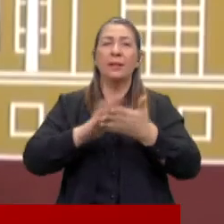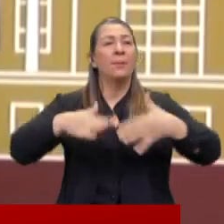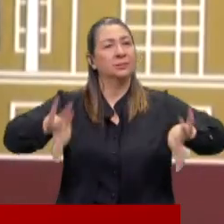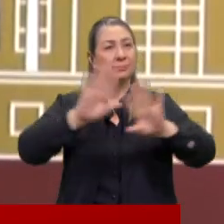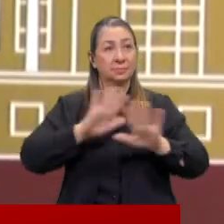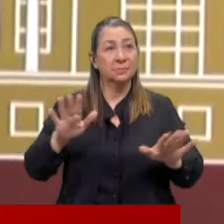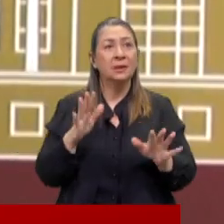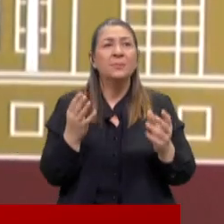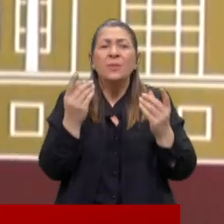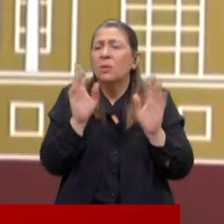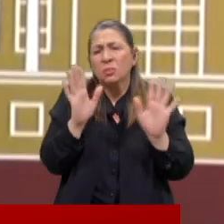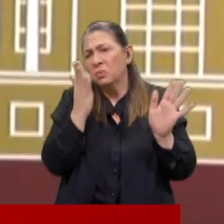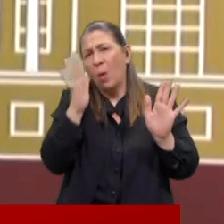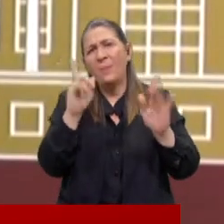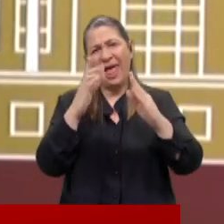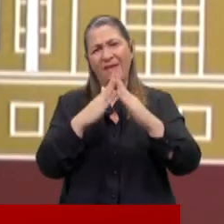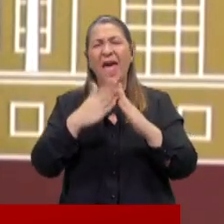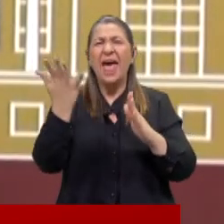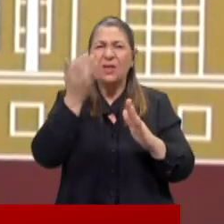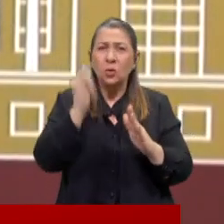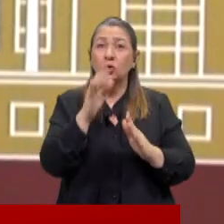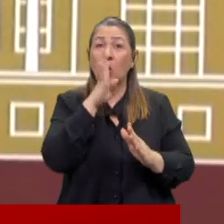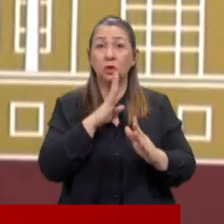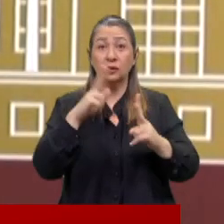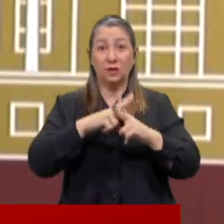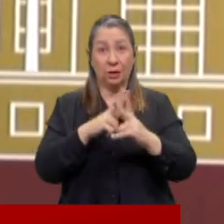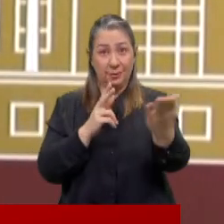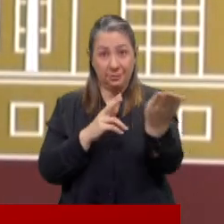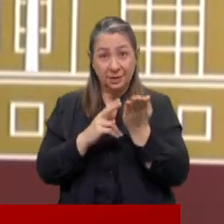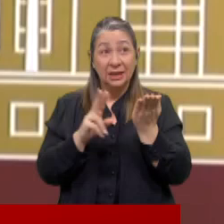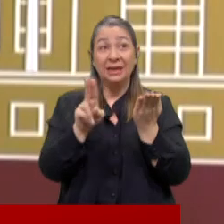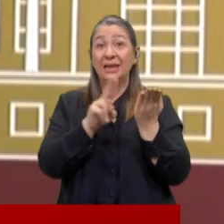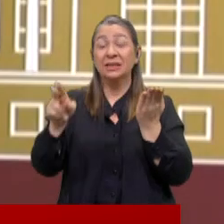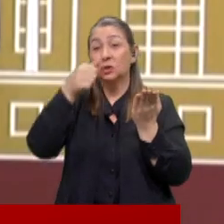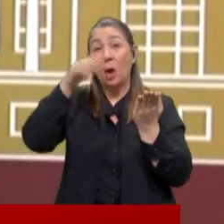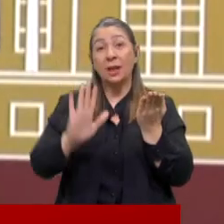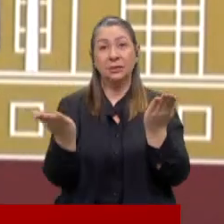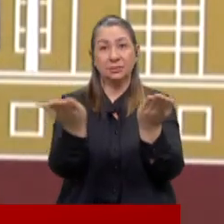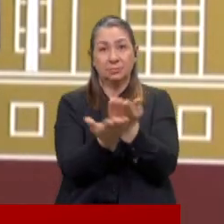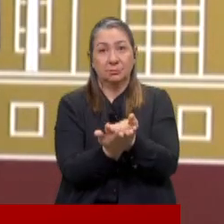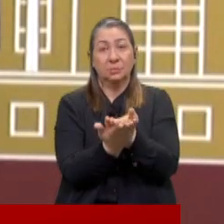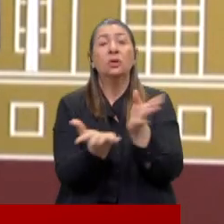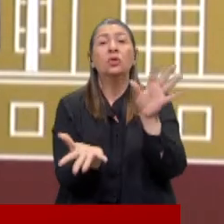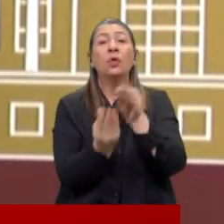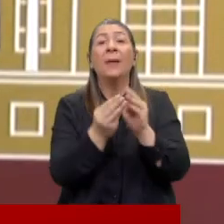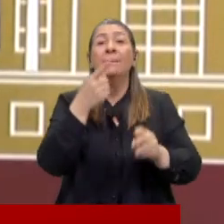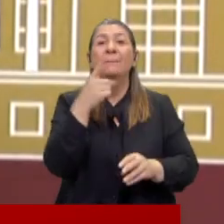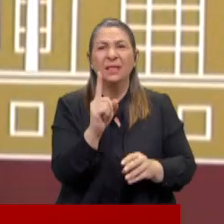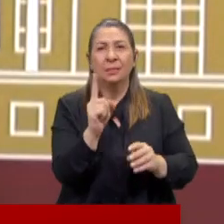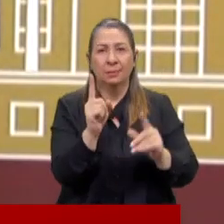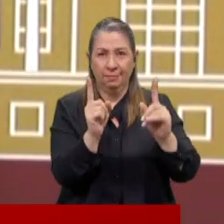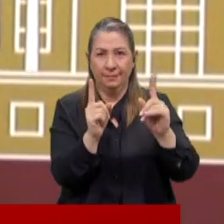düzenlenmiştir. Mütevazı bir eve en az 400 lira elektrik faturası gelecek, 700 lira doğalgaz faturası gelecek. Toplama 1000